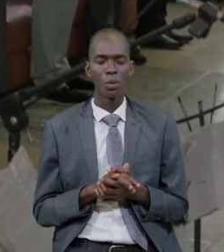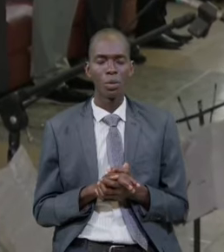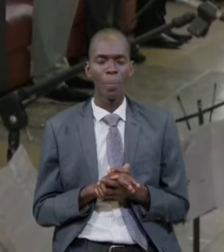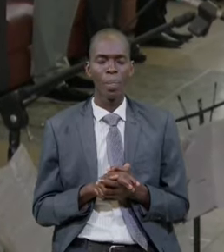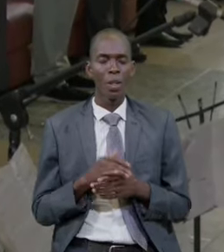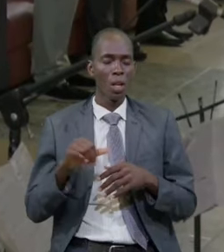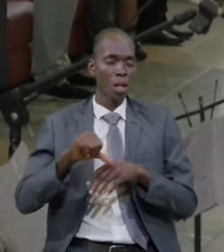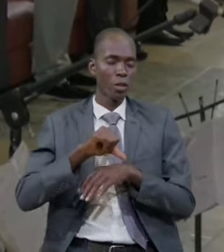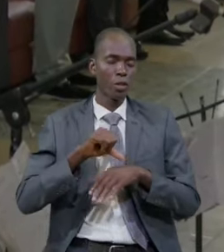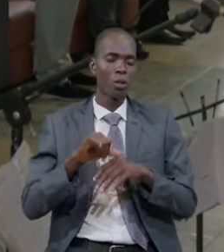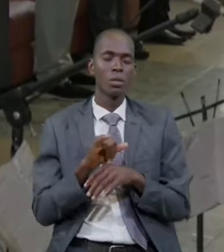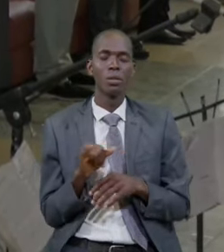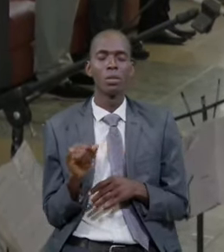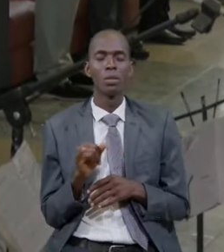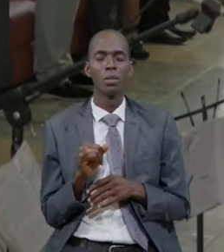L'onction.